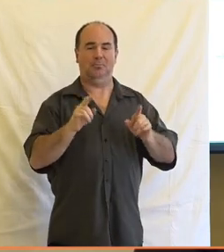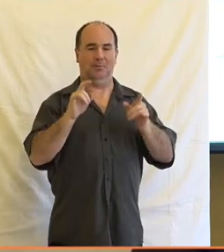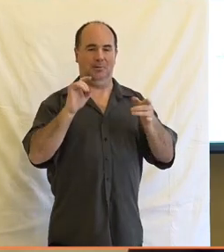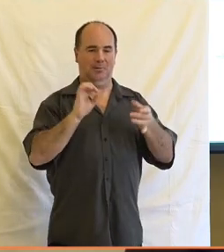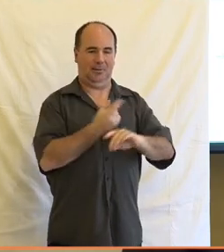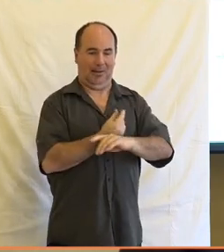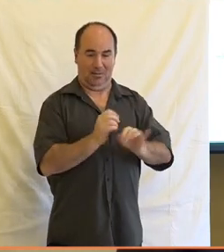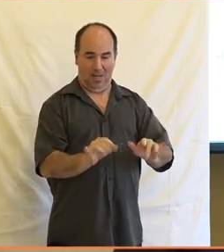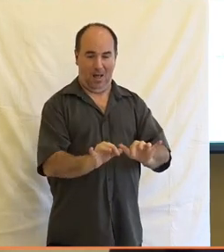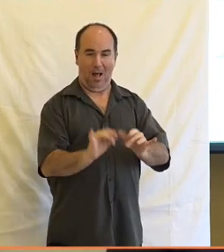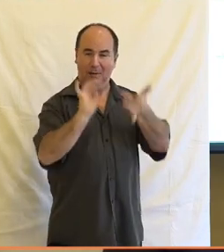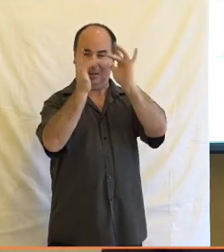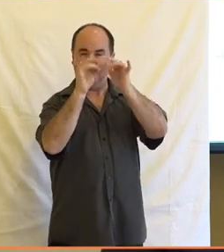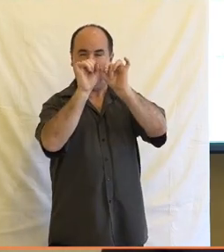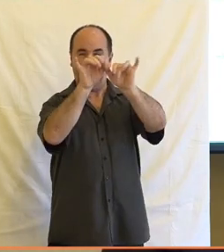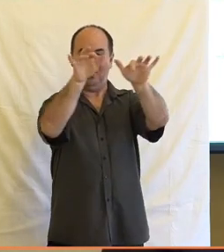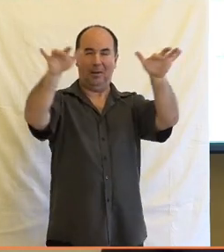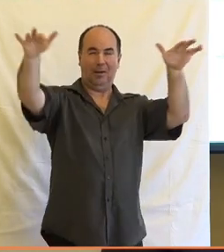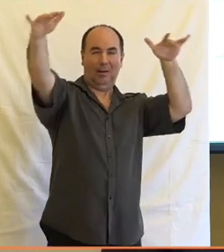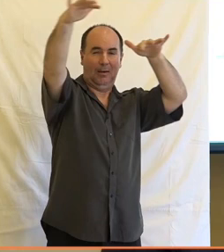uživatel, který se vlastně do toho